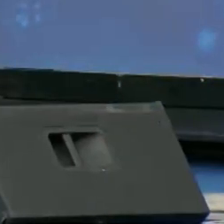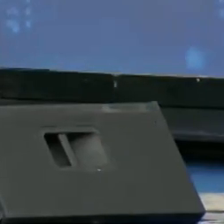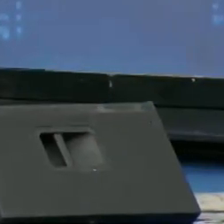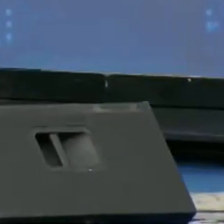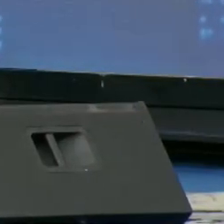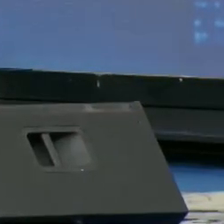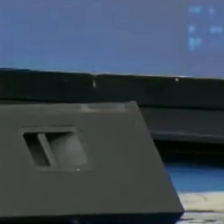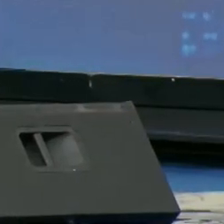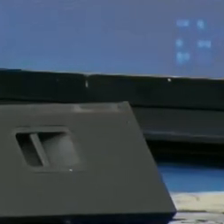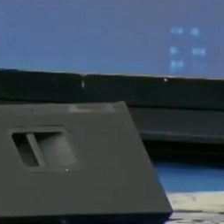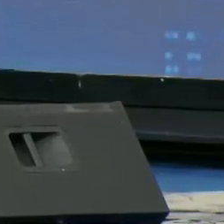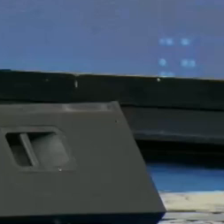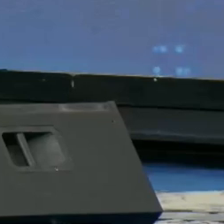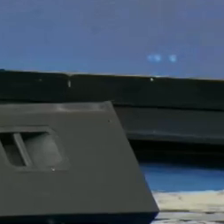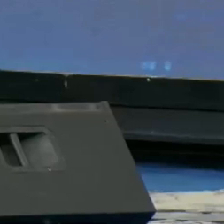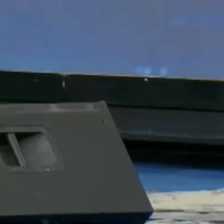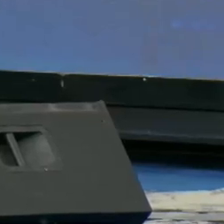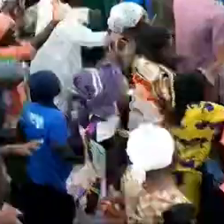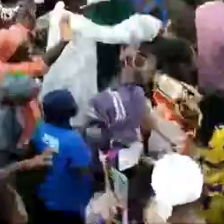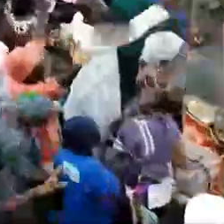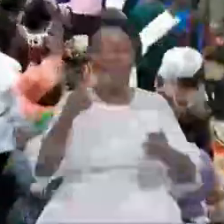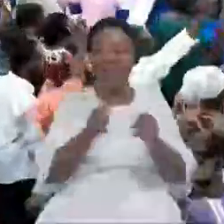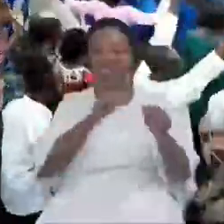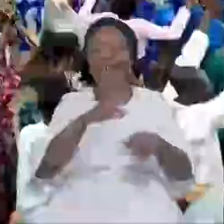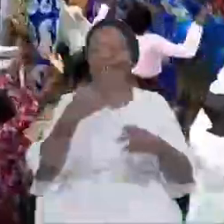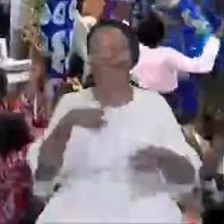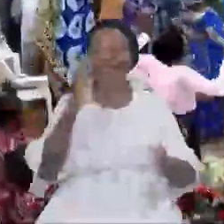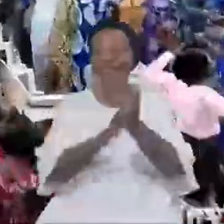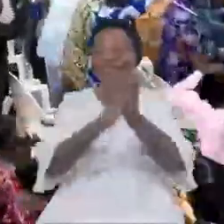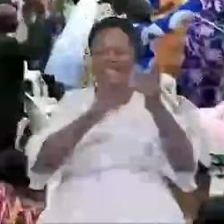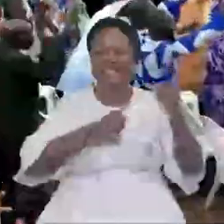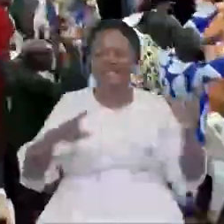Ce soir, je dis gloire à Dieu à tous.